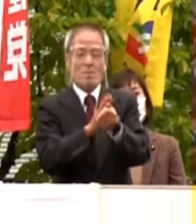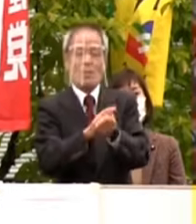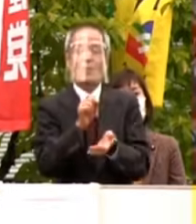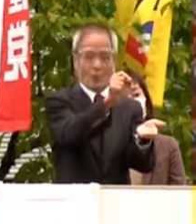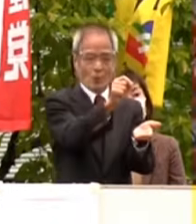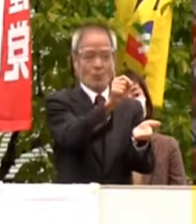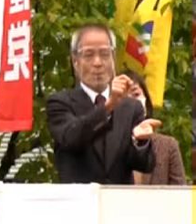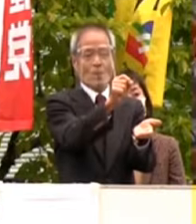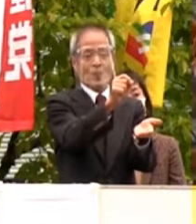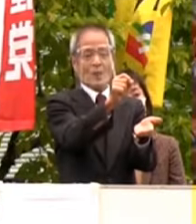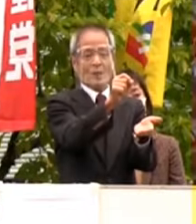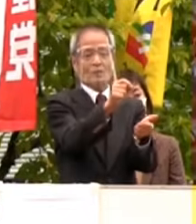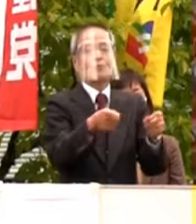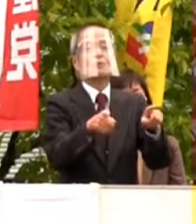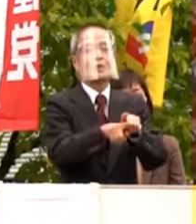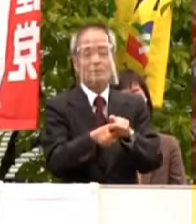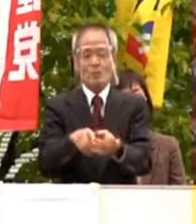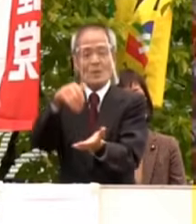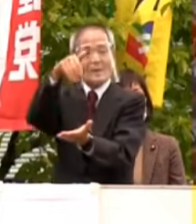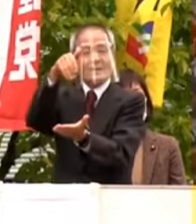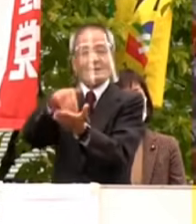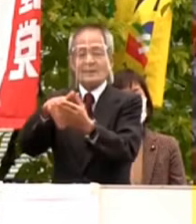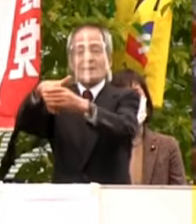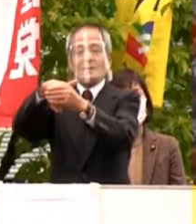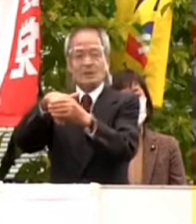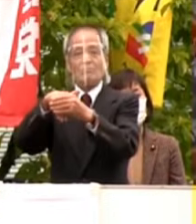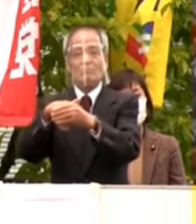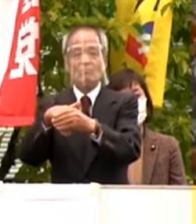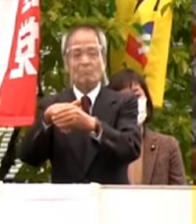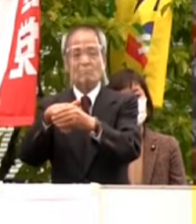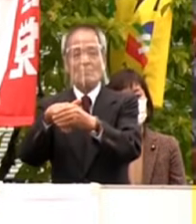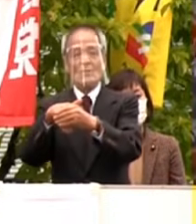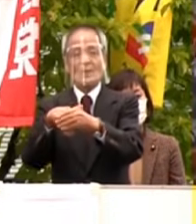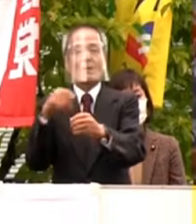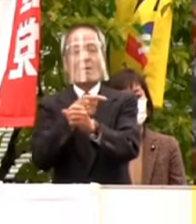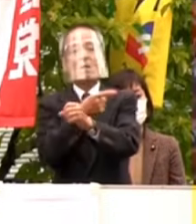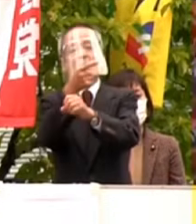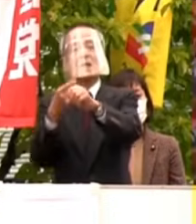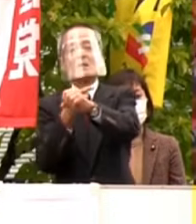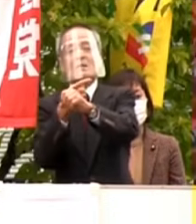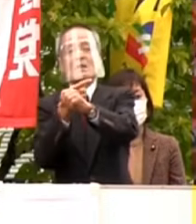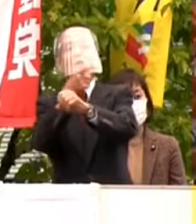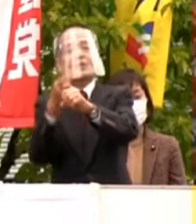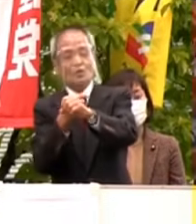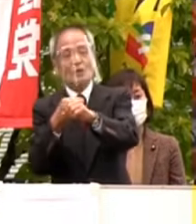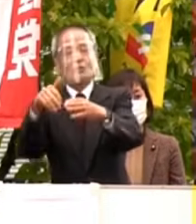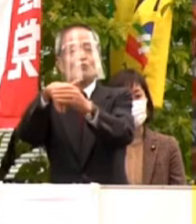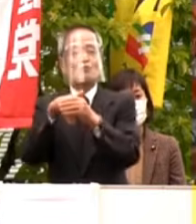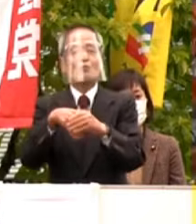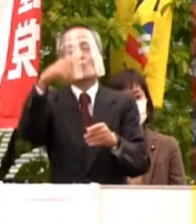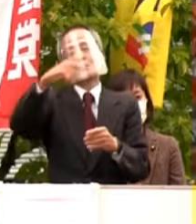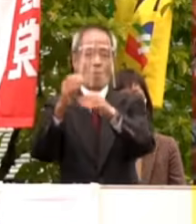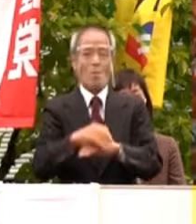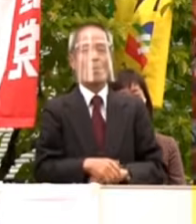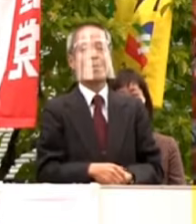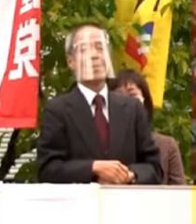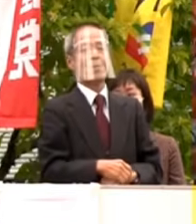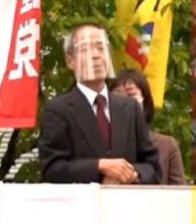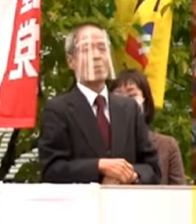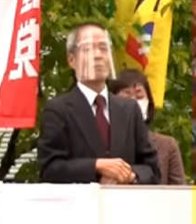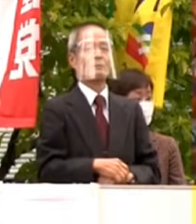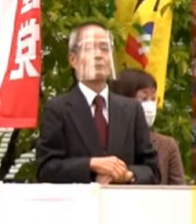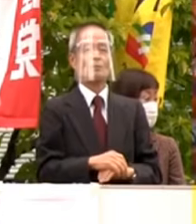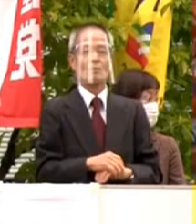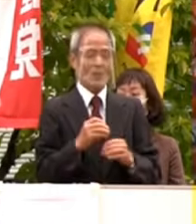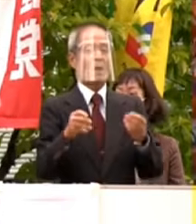セットで最低賃金時給1500円に引き上げるじゃないですか。派遣パートア